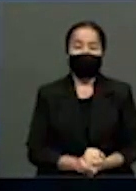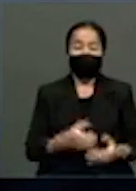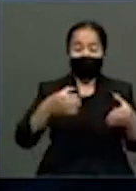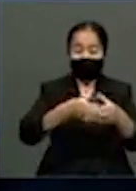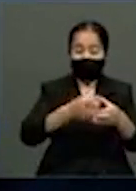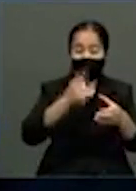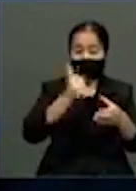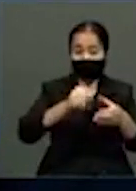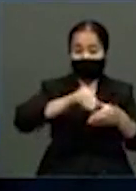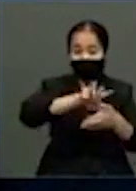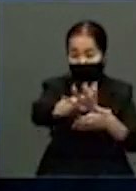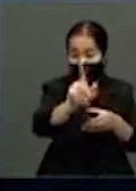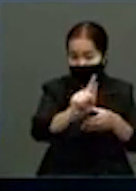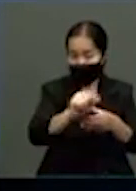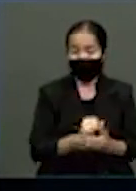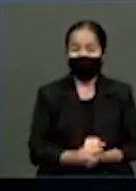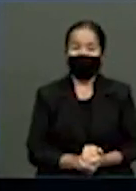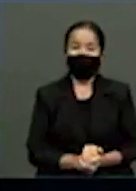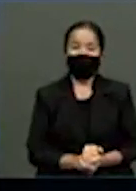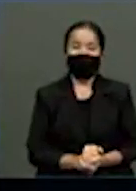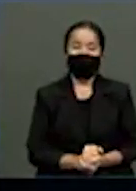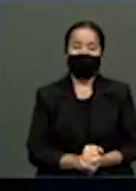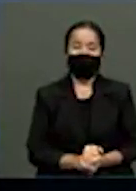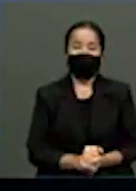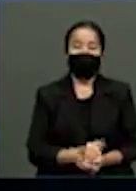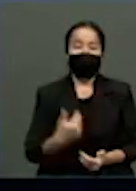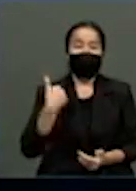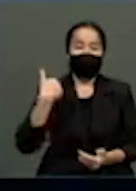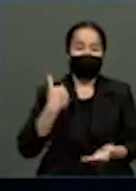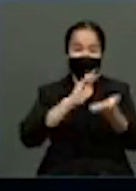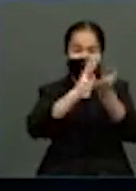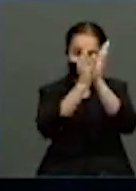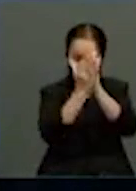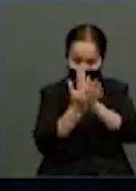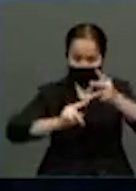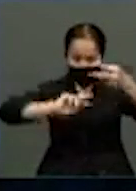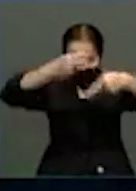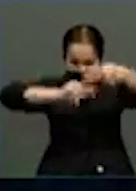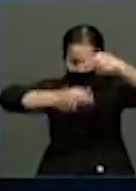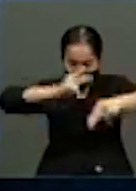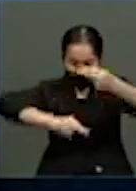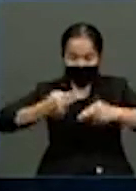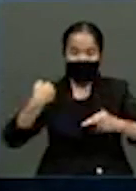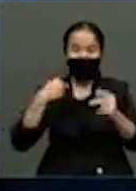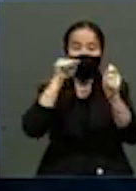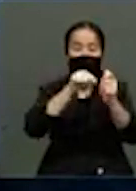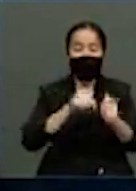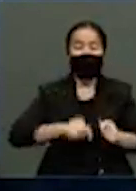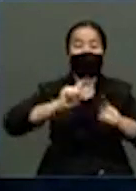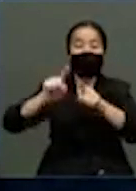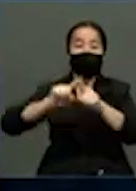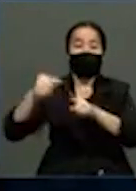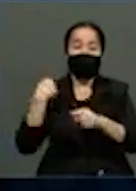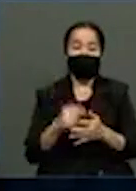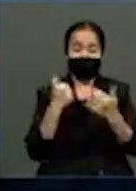นต้องรายงานตรงนี้เพราะว่ามีการเปลี่ยนแปลงกันอยู่บ้างบางเขตนะครับเฝ้าระวังสูงสุด